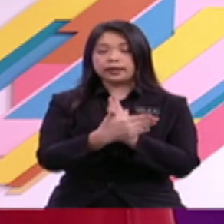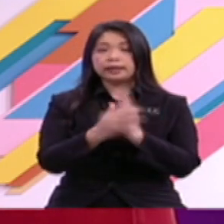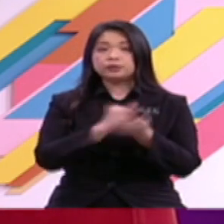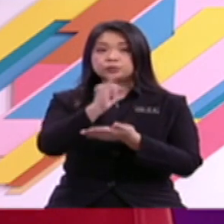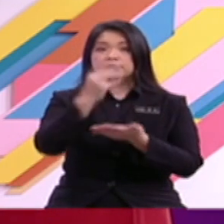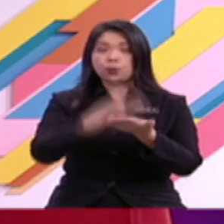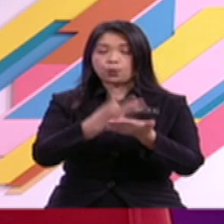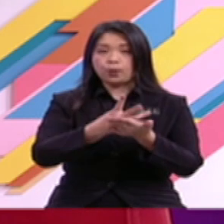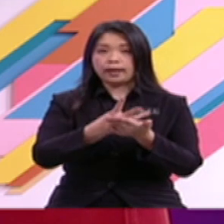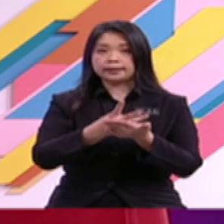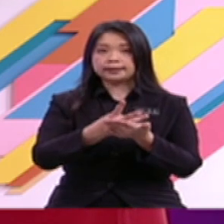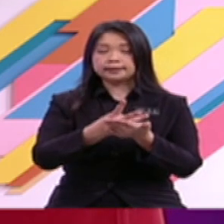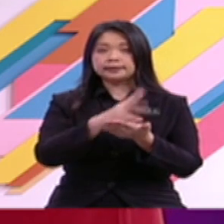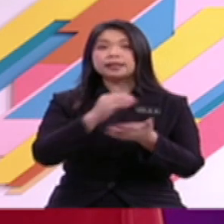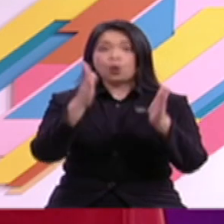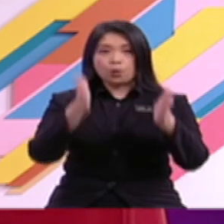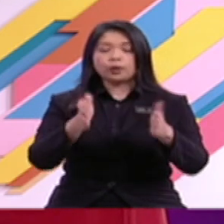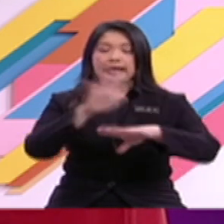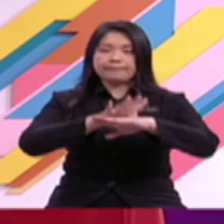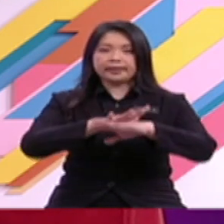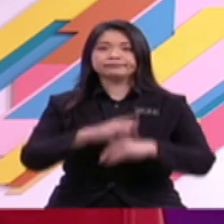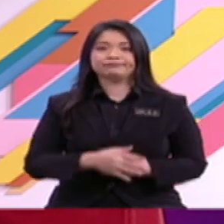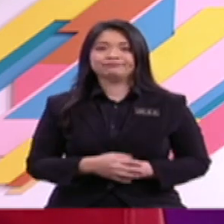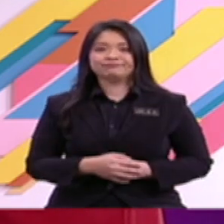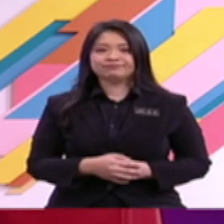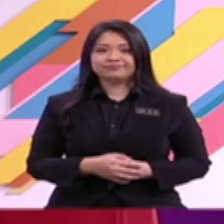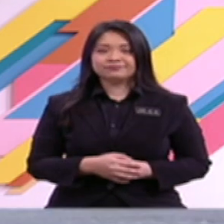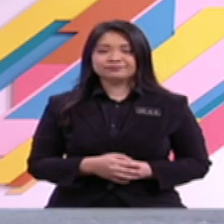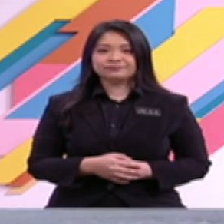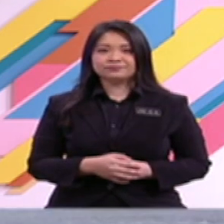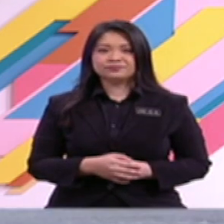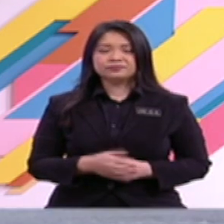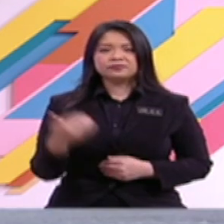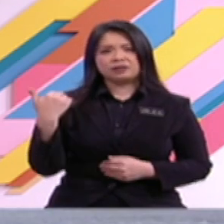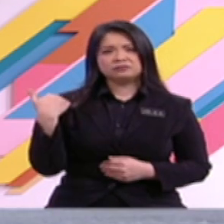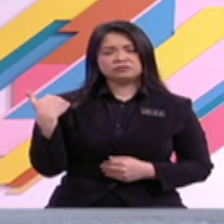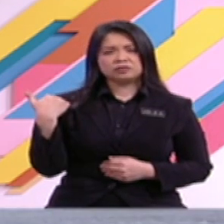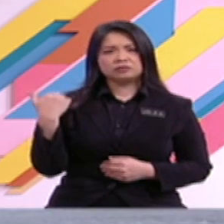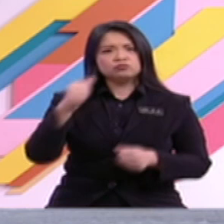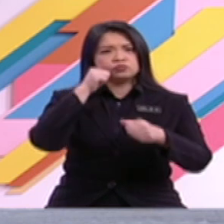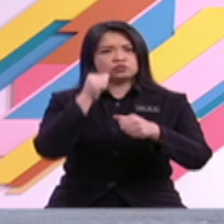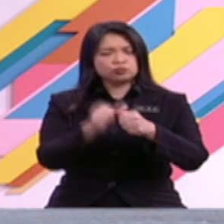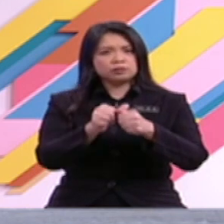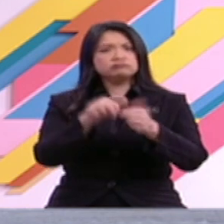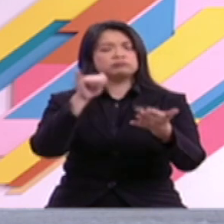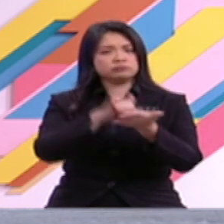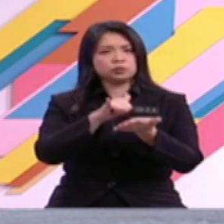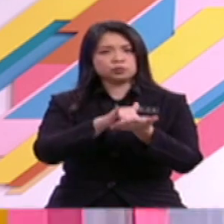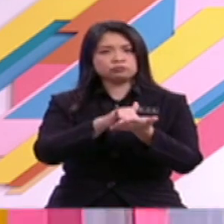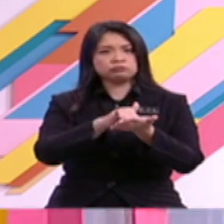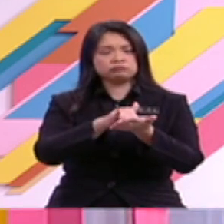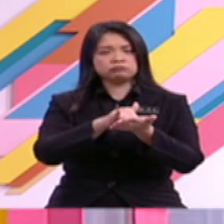awalnya Kerajaan pinjam by pada ramai juga Hah aduk kasih Go semuanya surat jaminan kerajaan ini juga